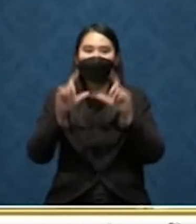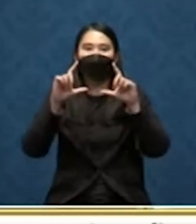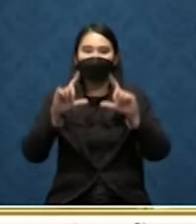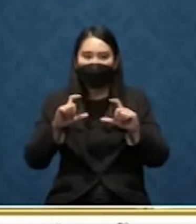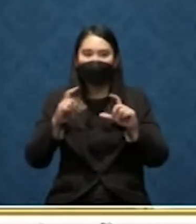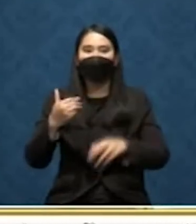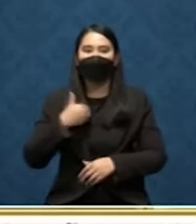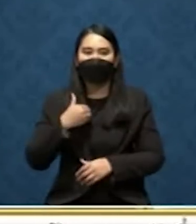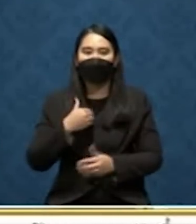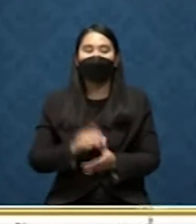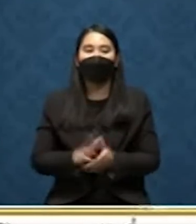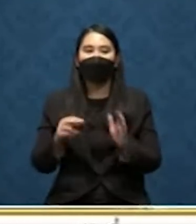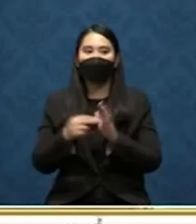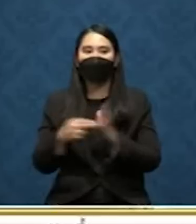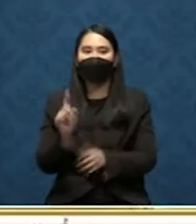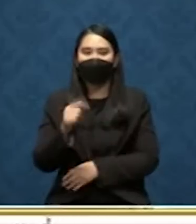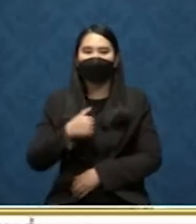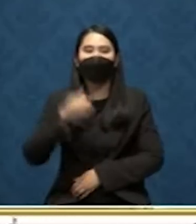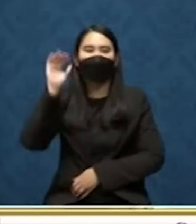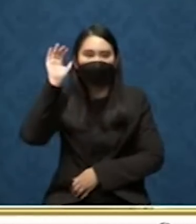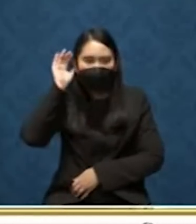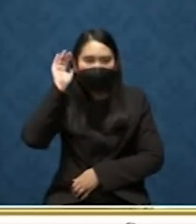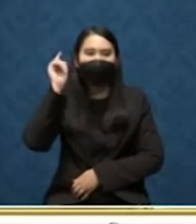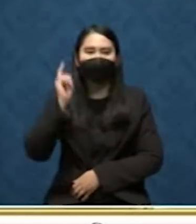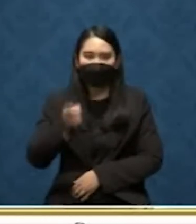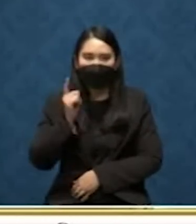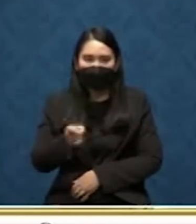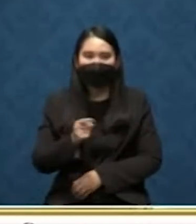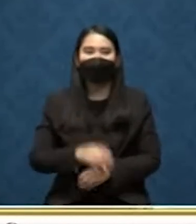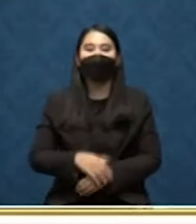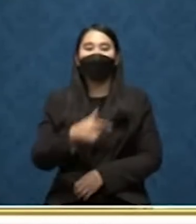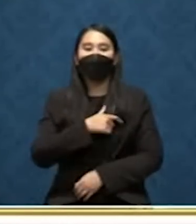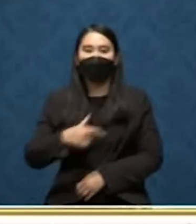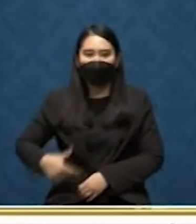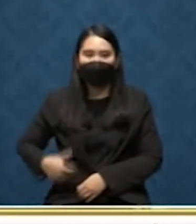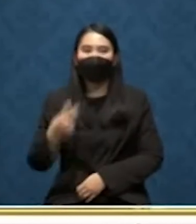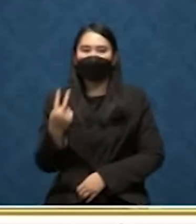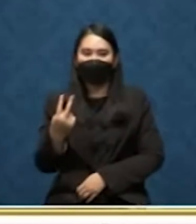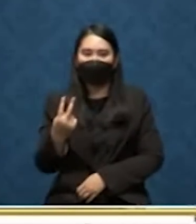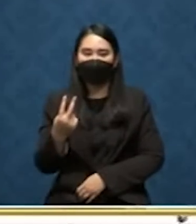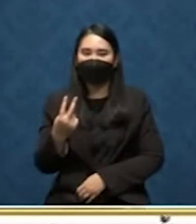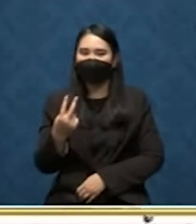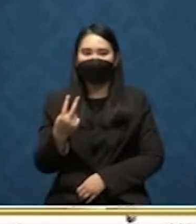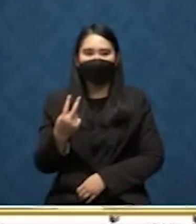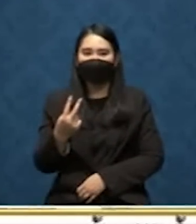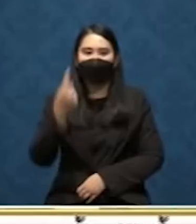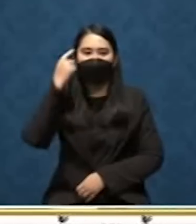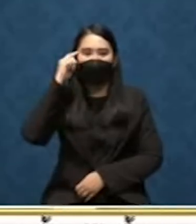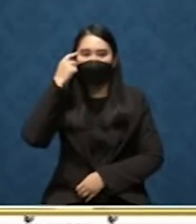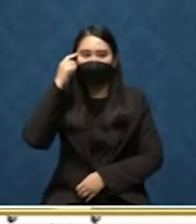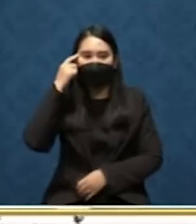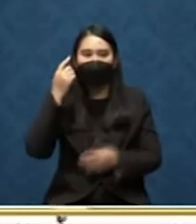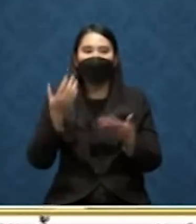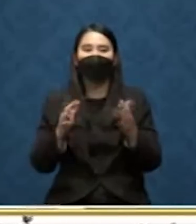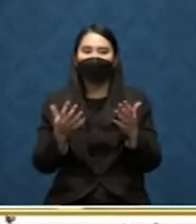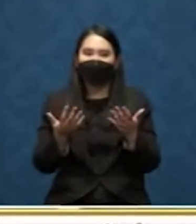เช่นกันซึงประเด็นนี้ผมเชื่อจๆ ว่าพระองข์ทั้งสองท่านไม่ทรงมีส่นรับรู้หร